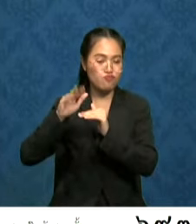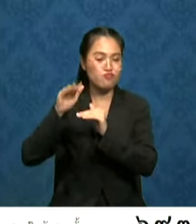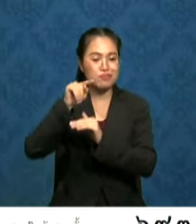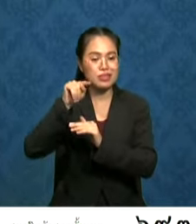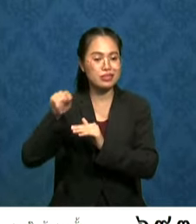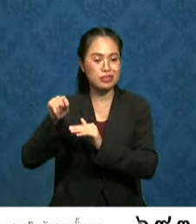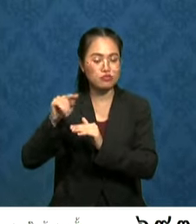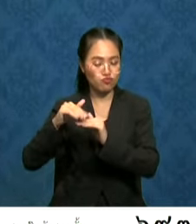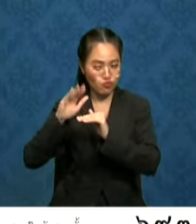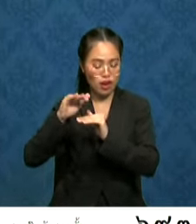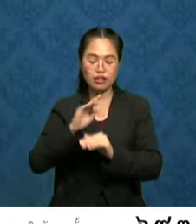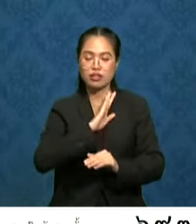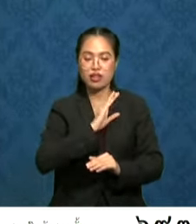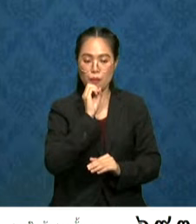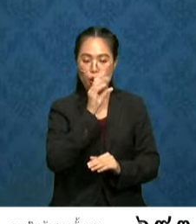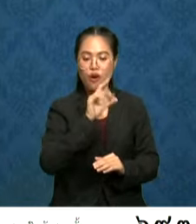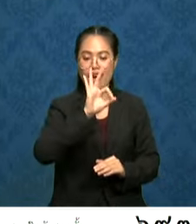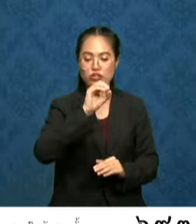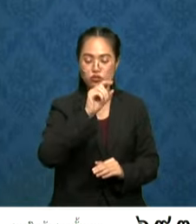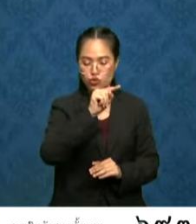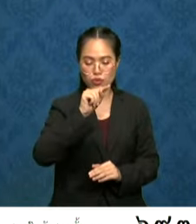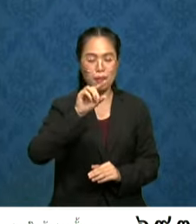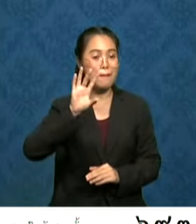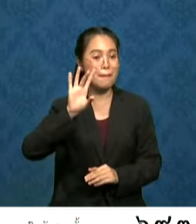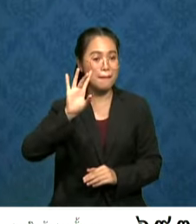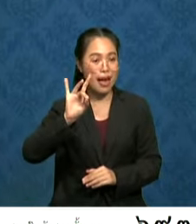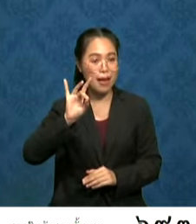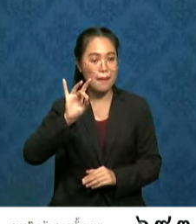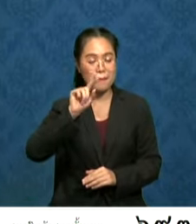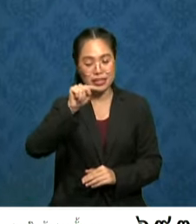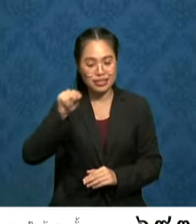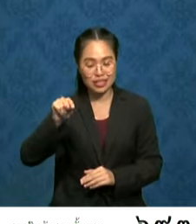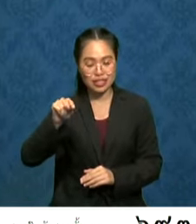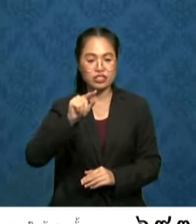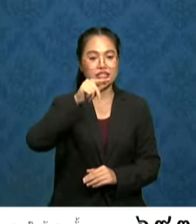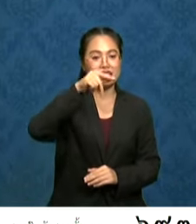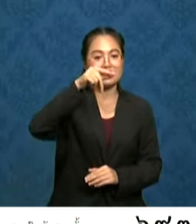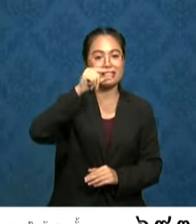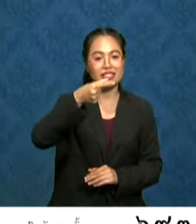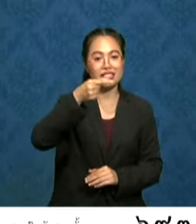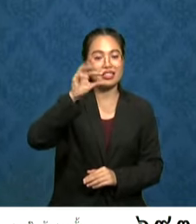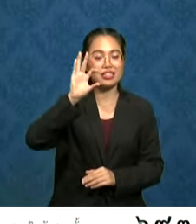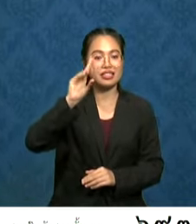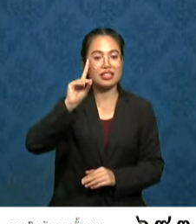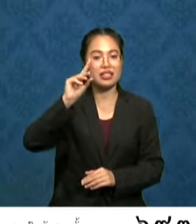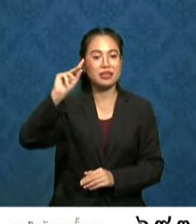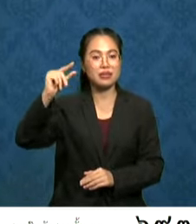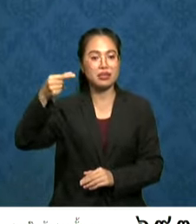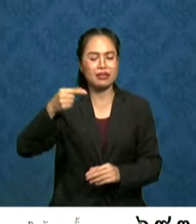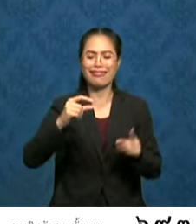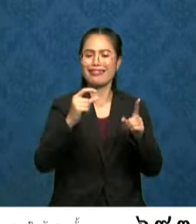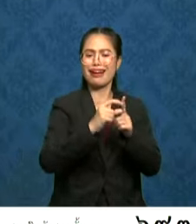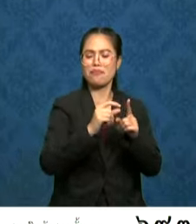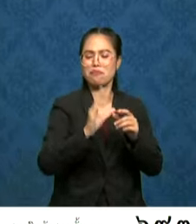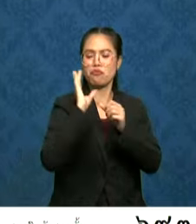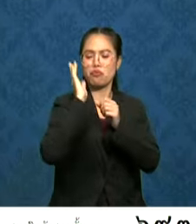มันก็อาจจะบอกว่าพูดไปเลยว่า 0.8%ของ GDPนะคะแต่คุณเลือกคำที่ตรงกันเป๊ะซึ่งมันอาจจะบังเอิญก็